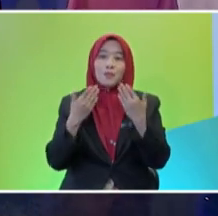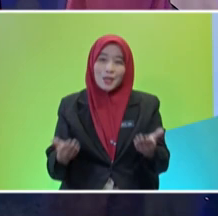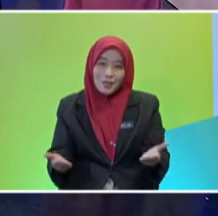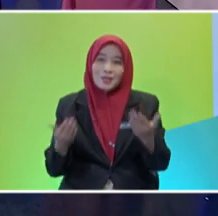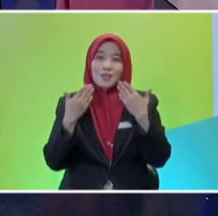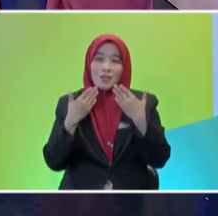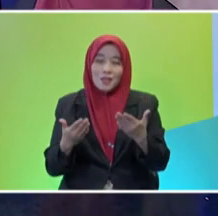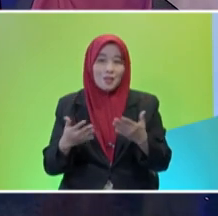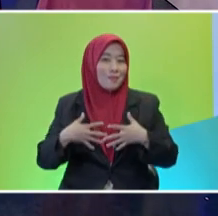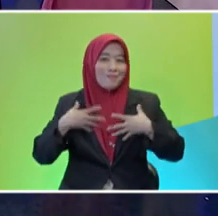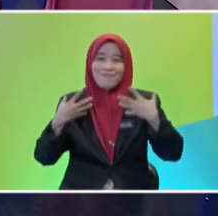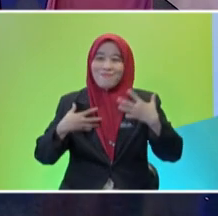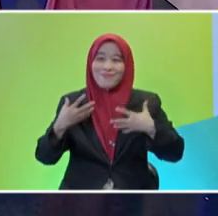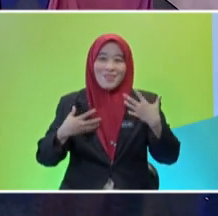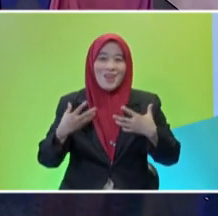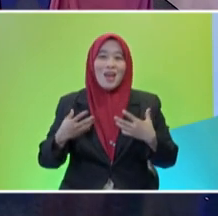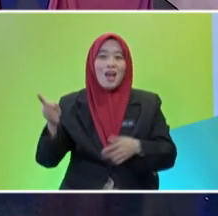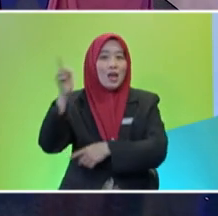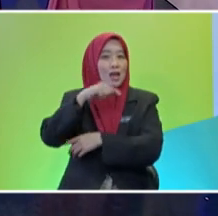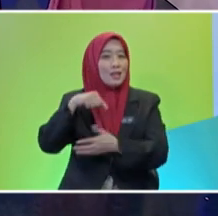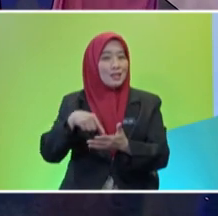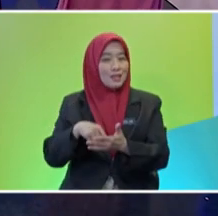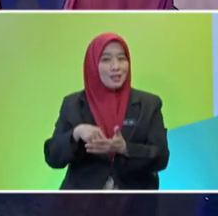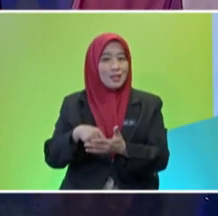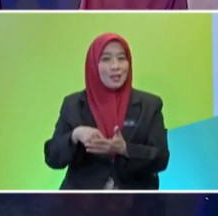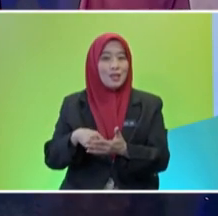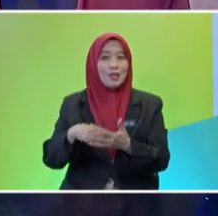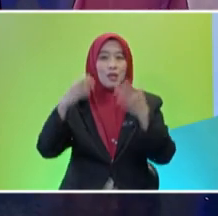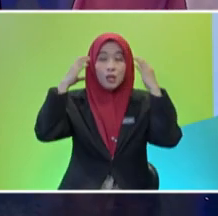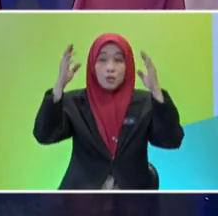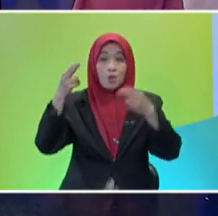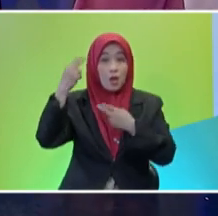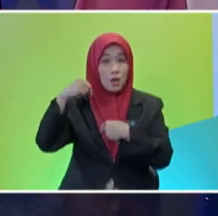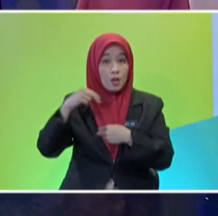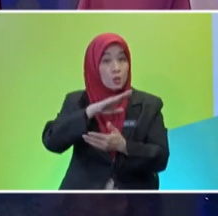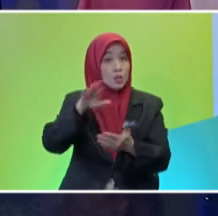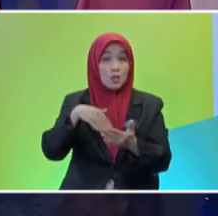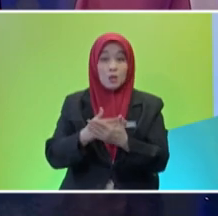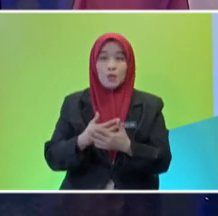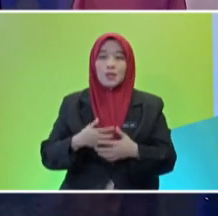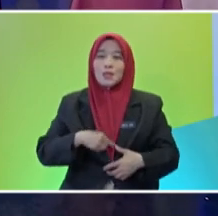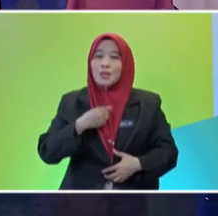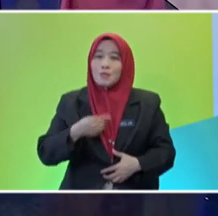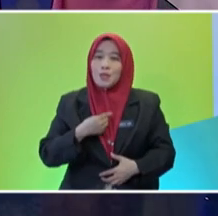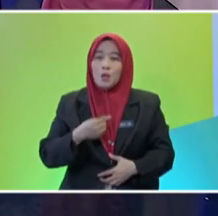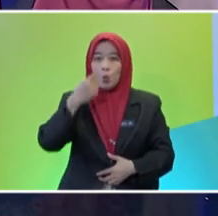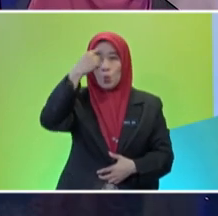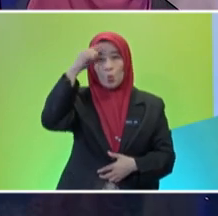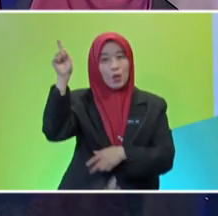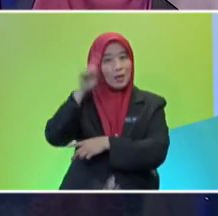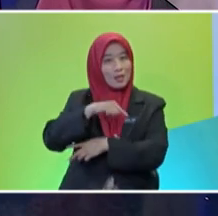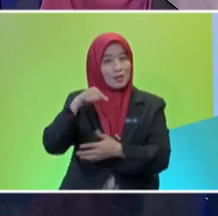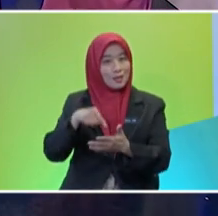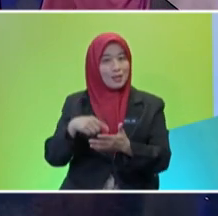Seronoklah cikgu hari ini. Seronok kan? Okey, murid-murid di sana, cikgu harap pun seronok. Okey, untuk hari ini kita telah pun